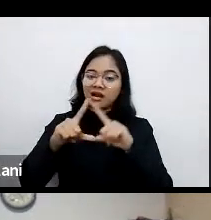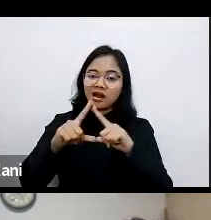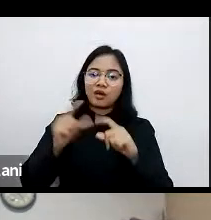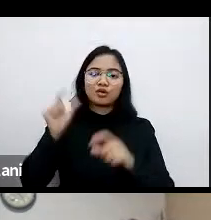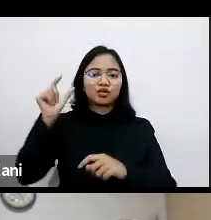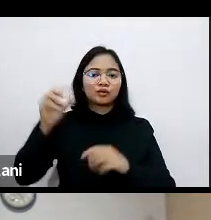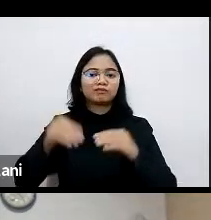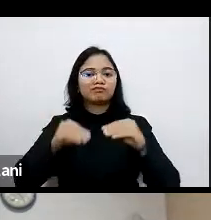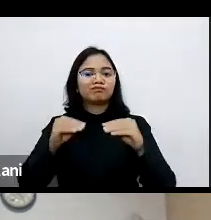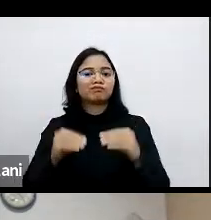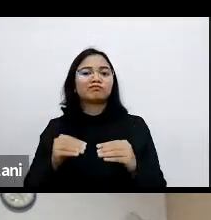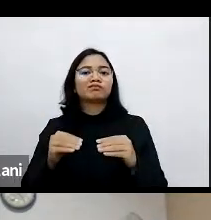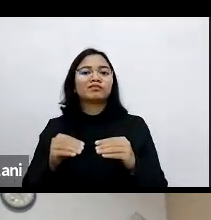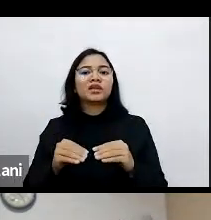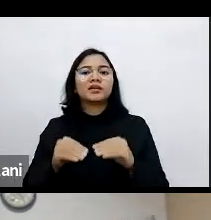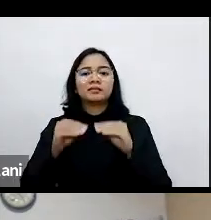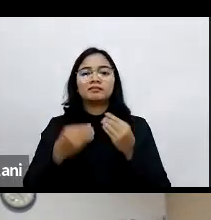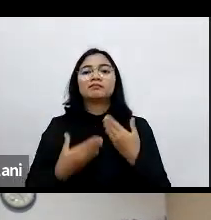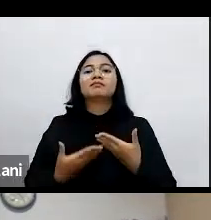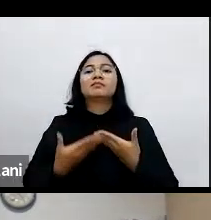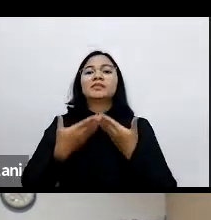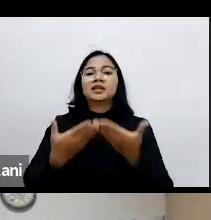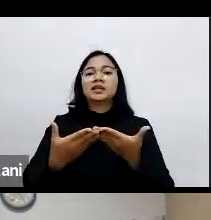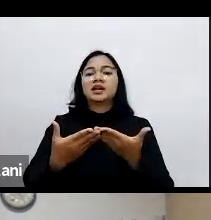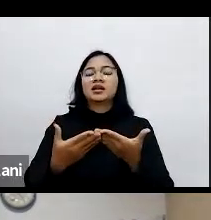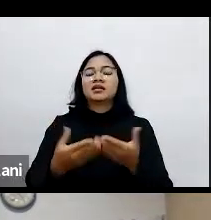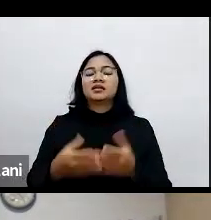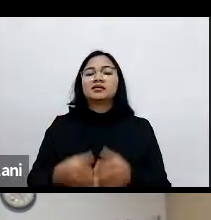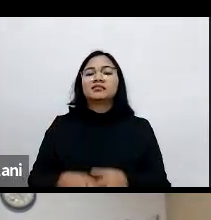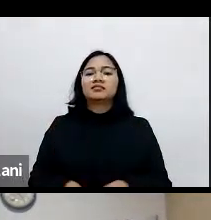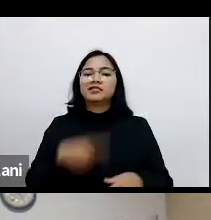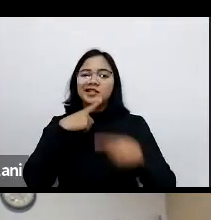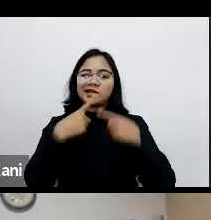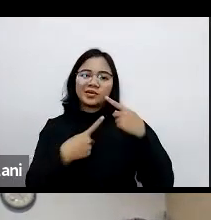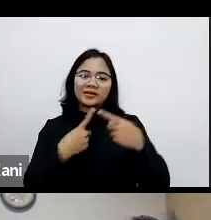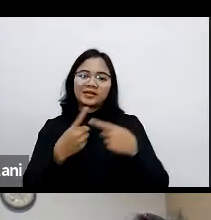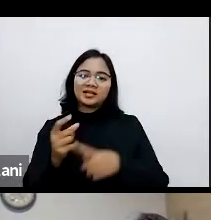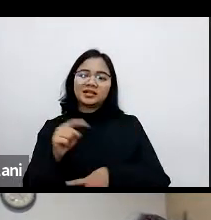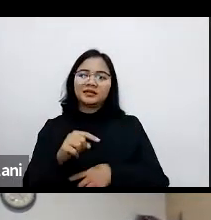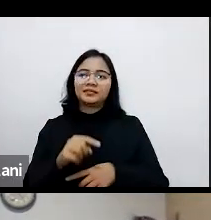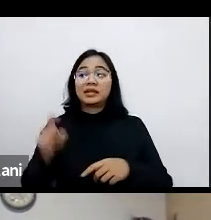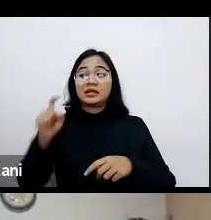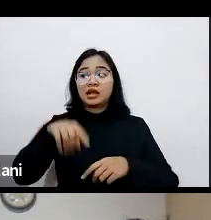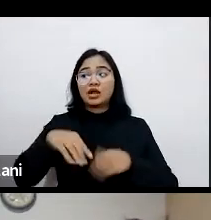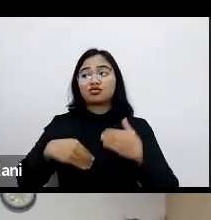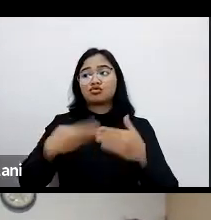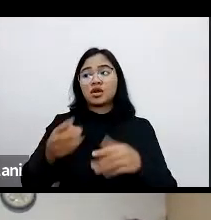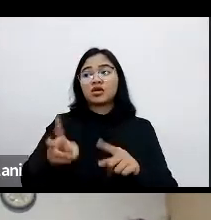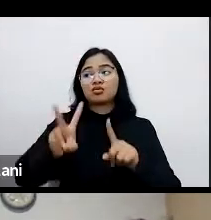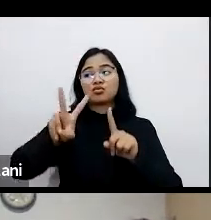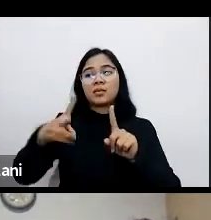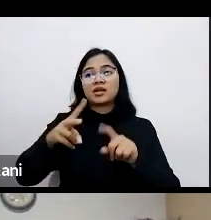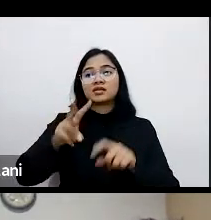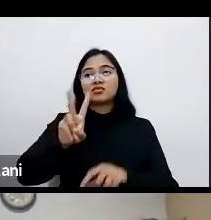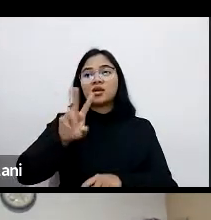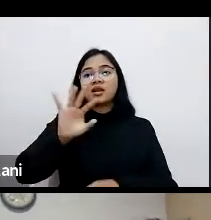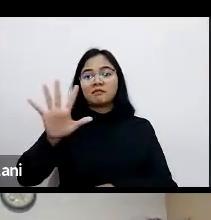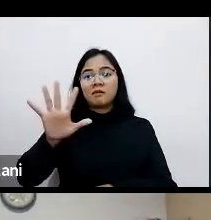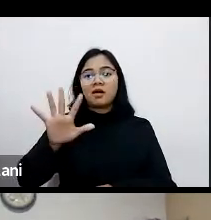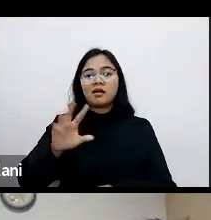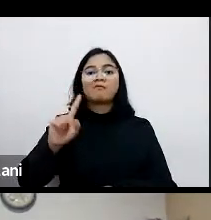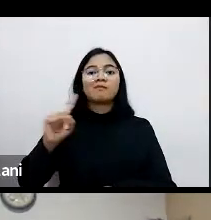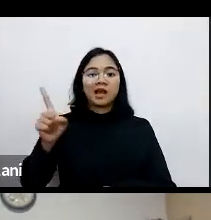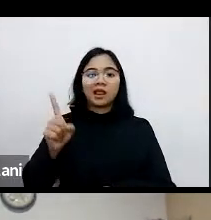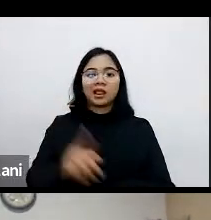Sekarang sudah jam 12:25 menit di jam di rumah saya.